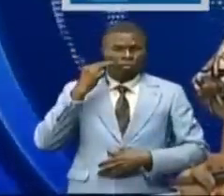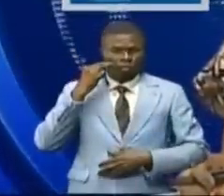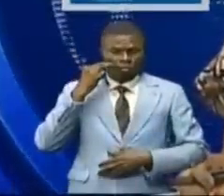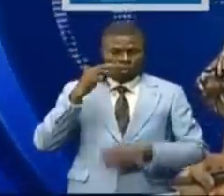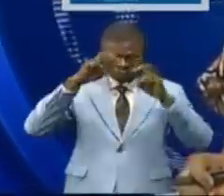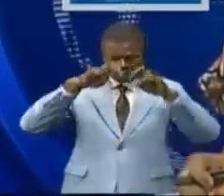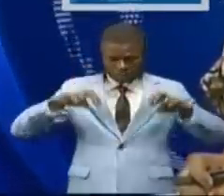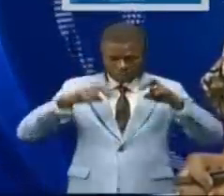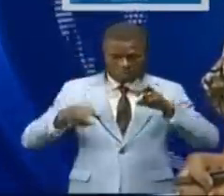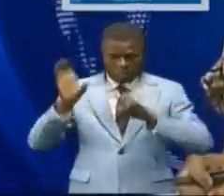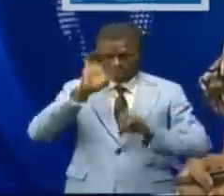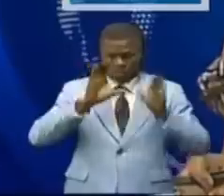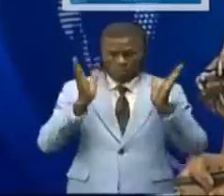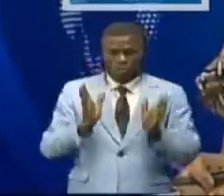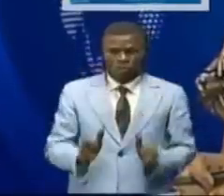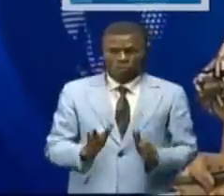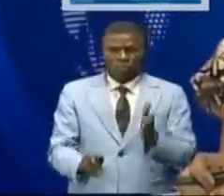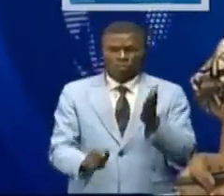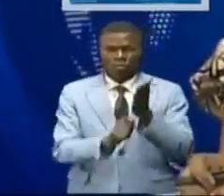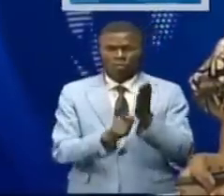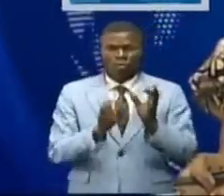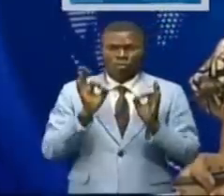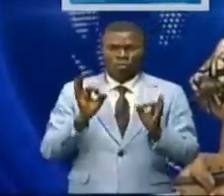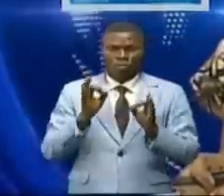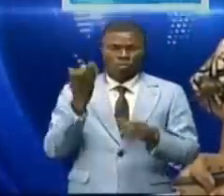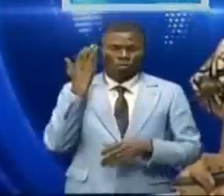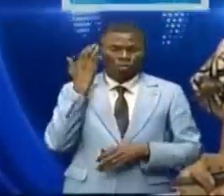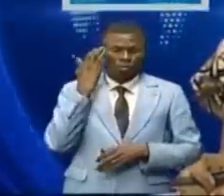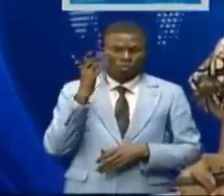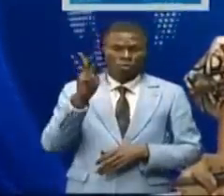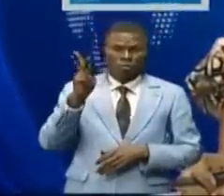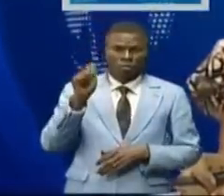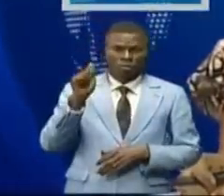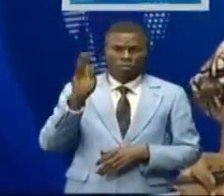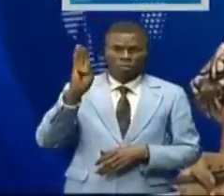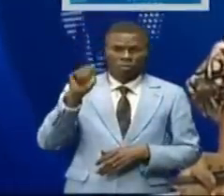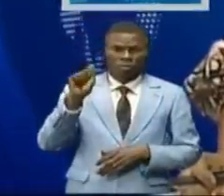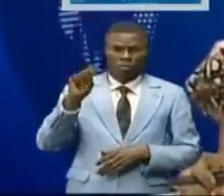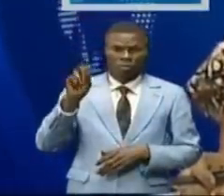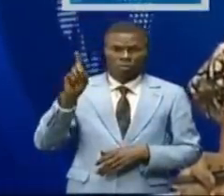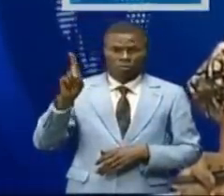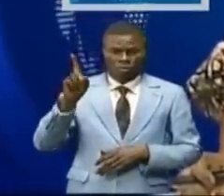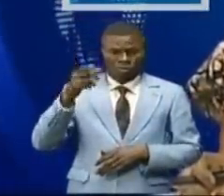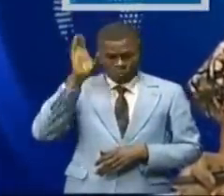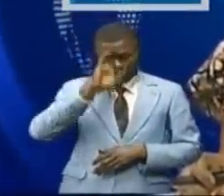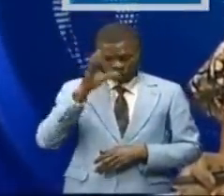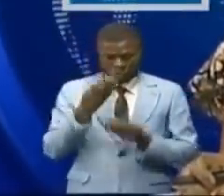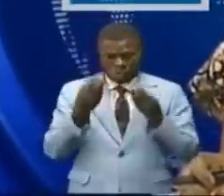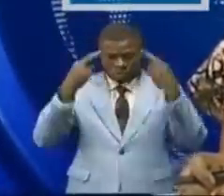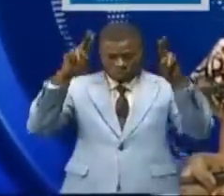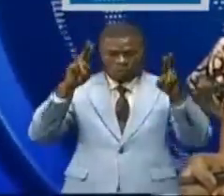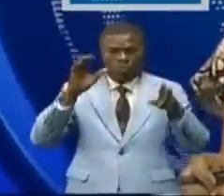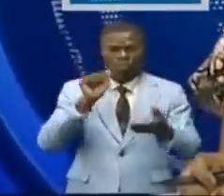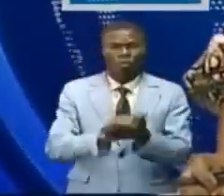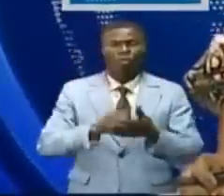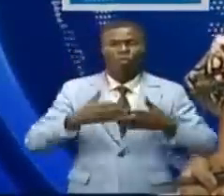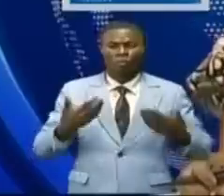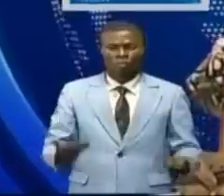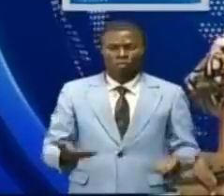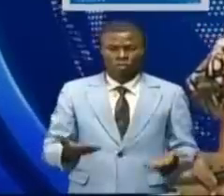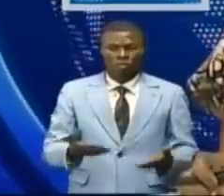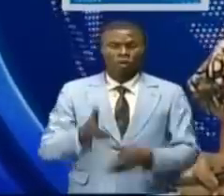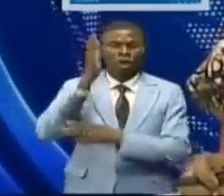la Recherche scientifique et innovation technologique Gilbert Kabanda pour cogiter sur comment réussir cet événement majeur.